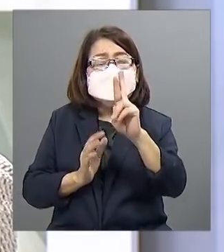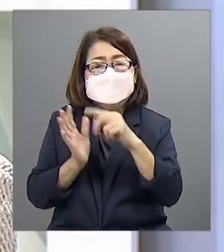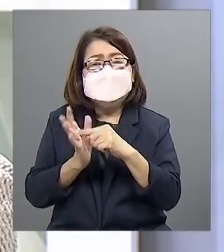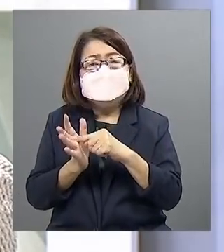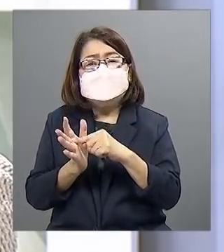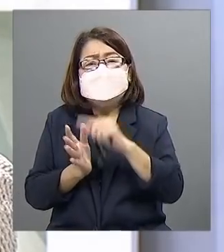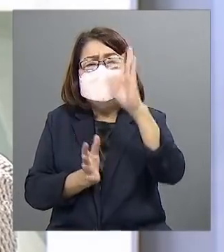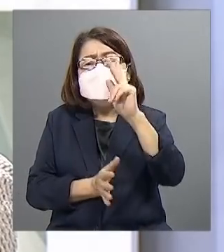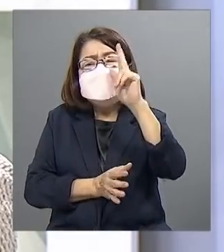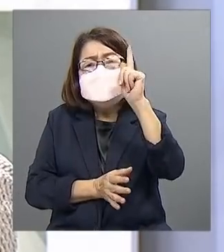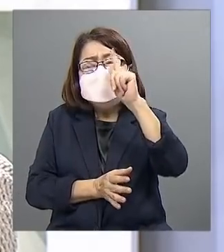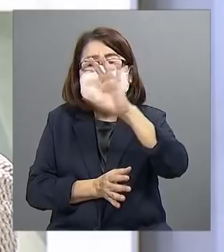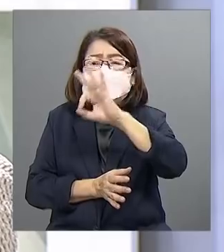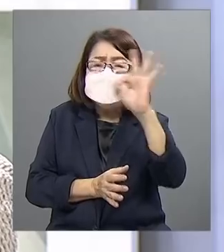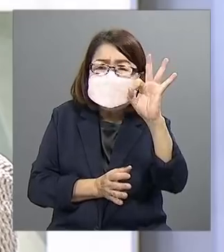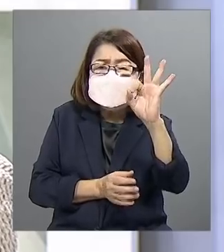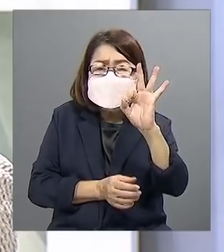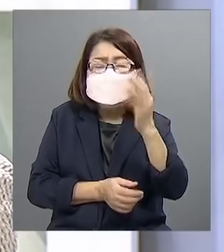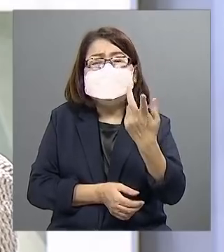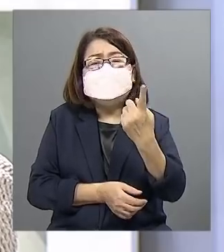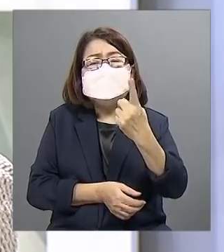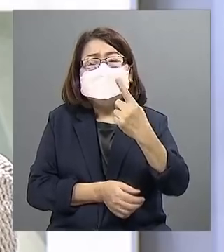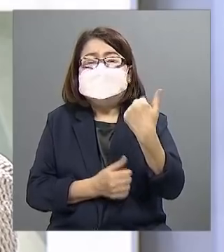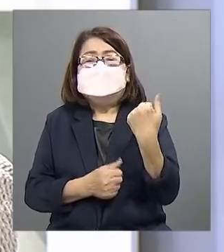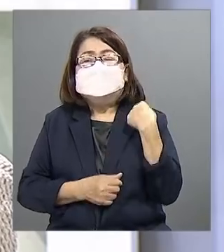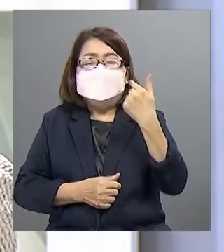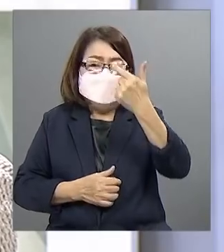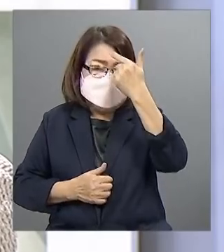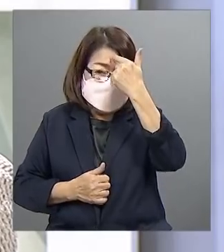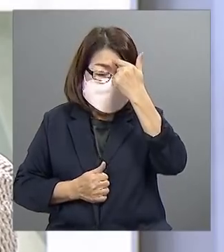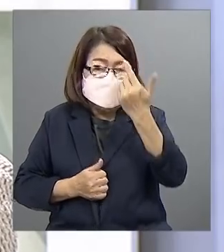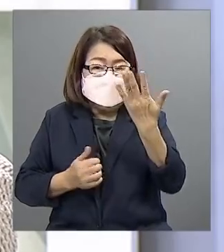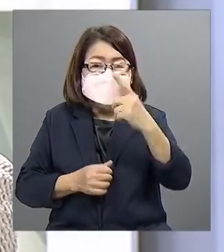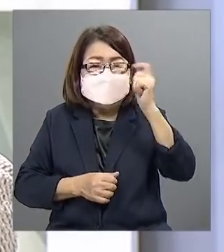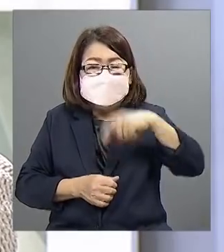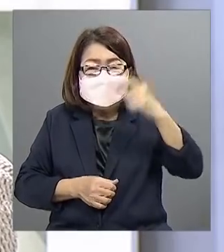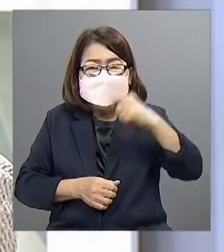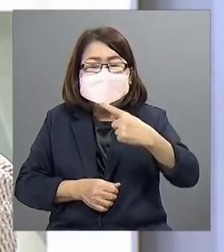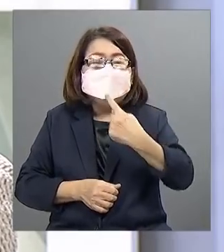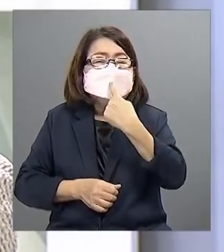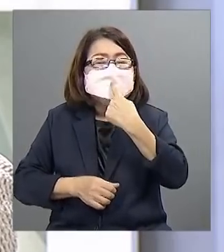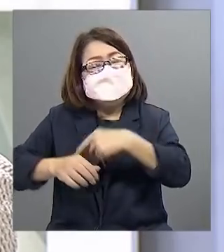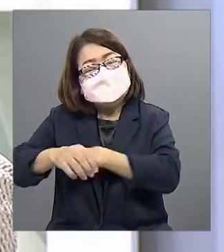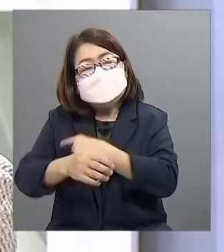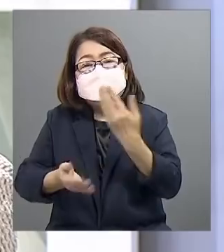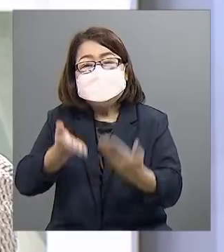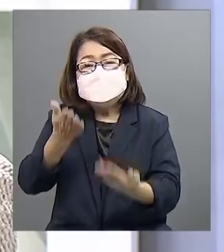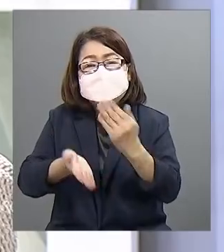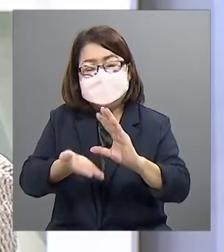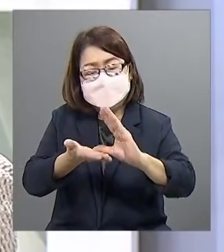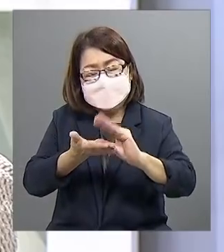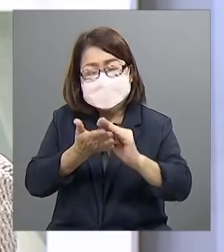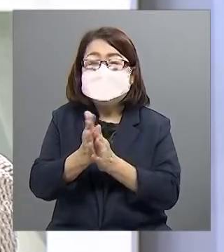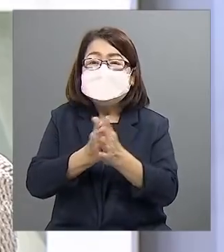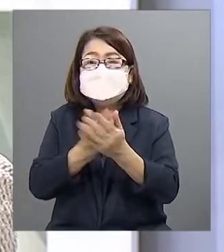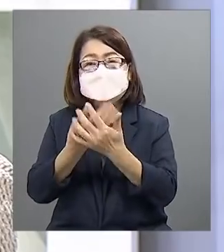ออกซิเจนตอนนี้อาจจะหายากนิดนึงสำหรับเจ้าเครื่องนี้นะฮะประหลอดวัดไข้แมสแล้วก็เจลล้างมืออาจจะจัดเตรียมเอาไว้ก่ อ นเป็นของส่ว